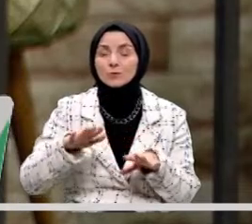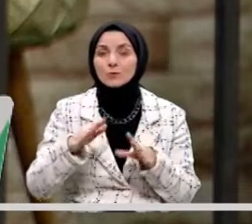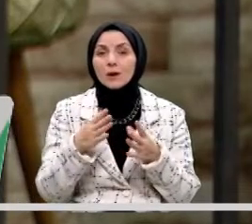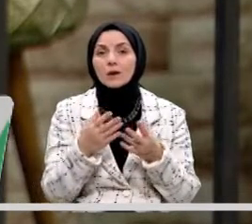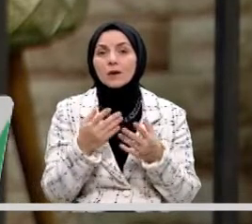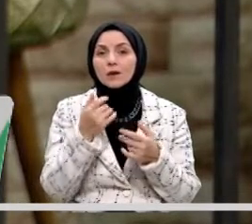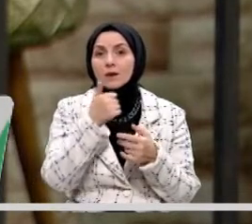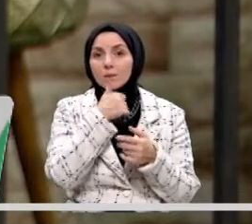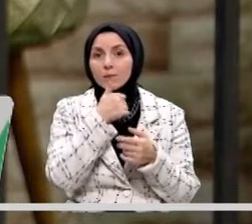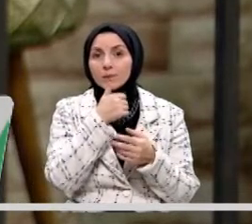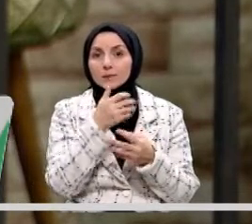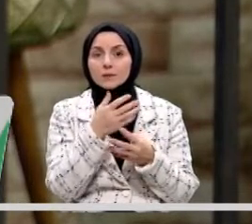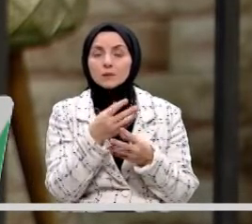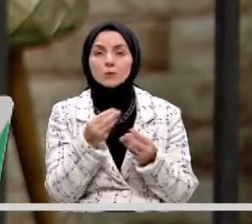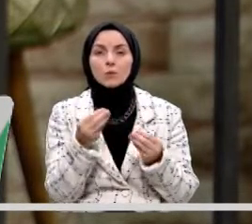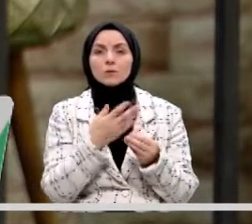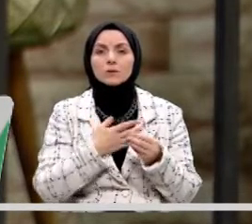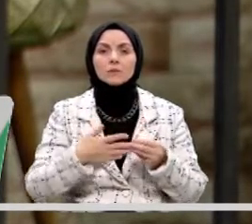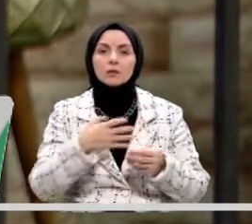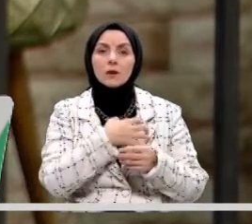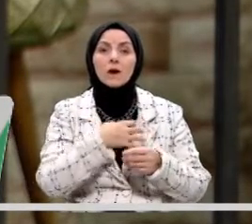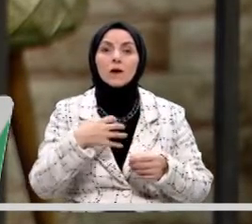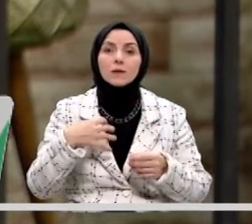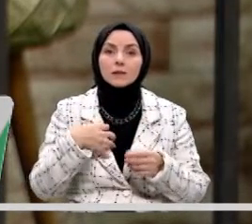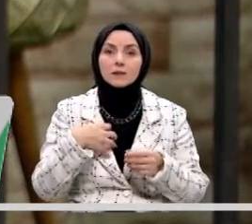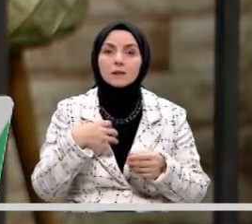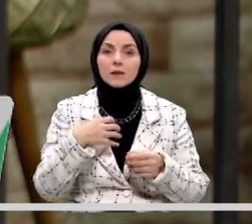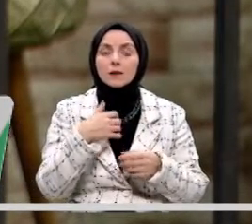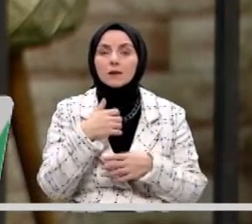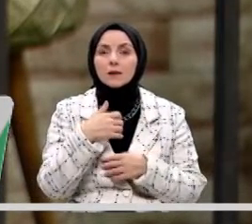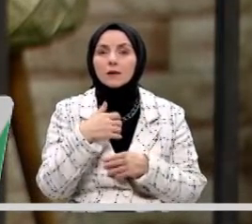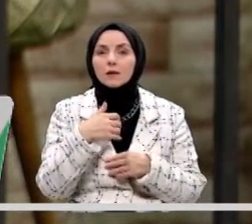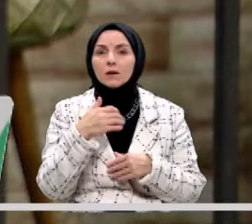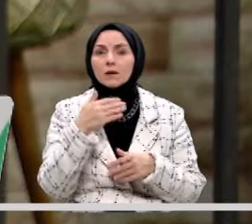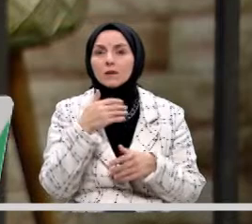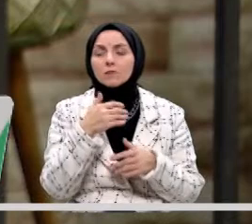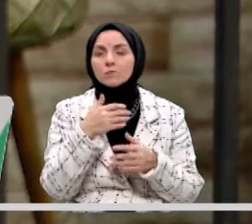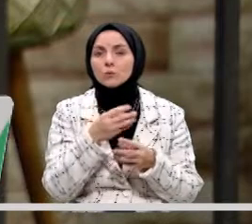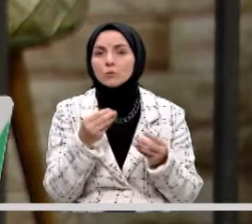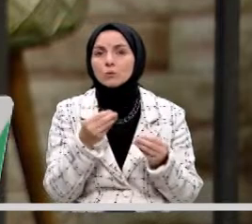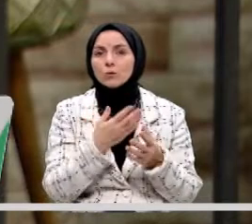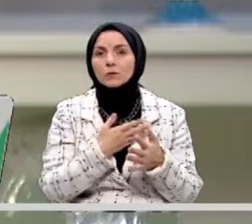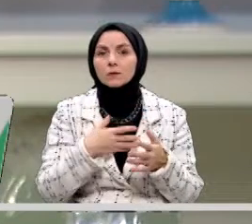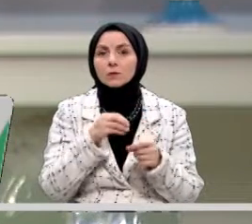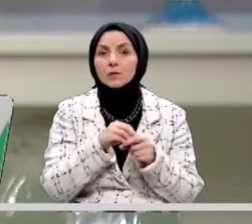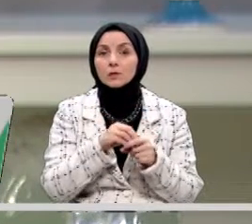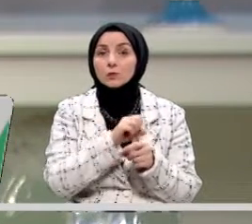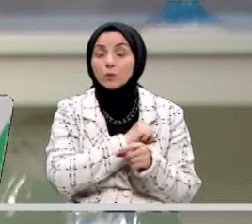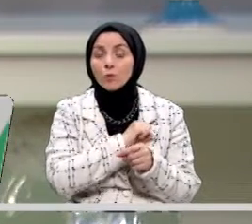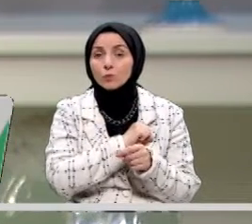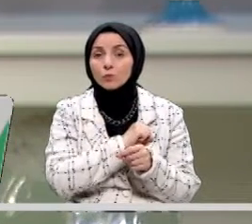annesini çok sevecek diye çok korkuyorum baban sizi çok sevecek anneannesi Aklım çıkıyor diye İnsan sevgiden korkar mı